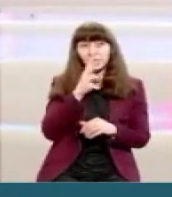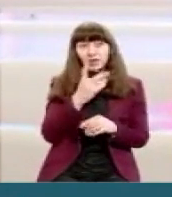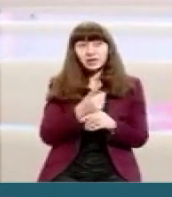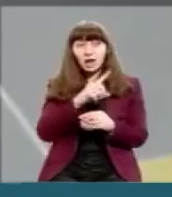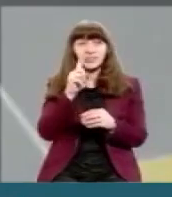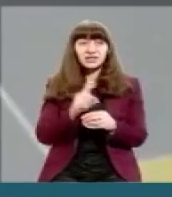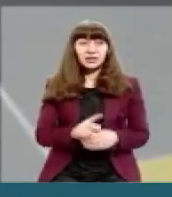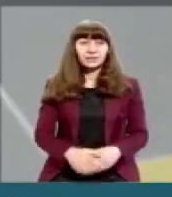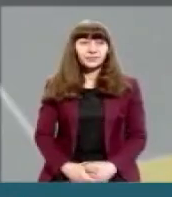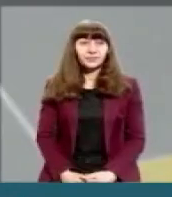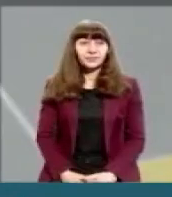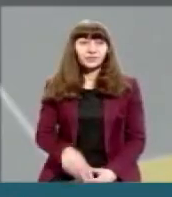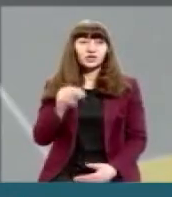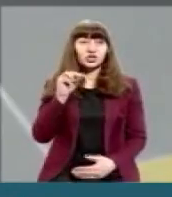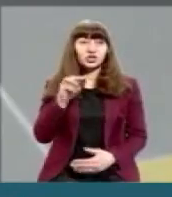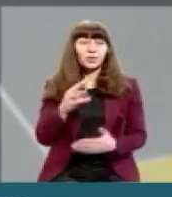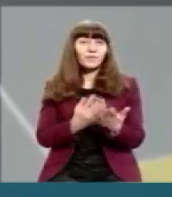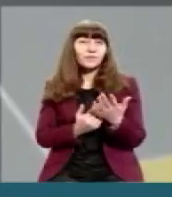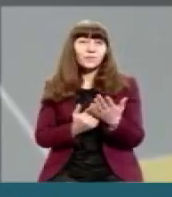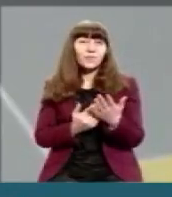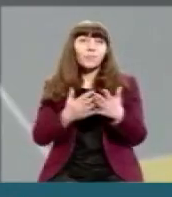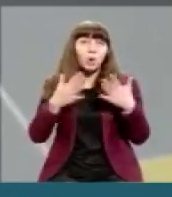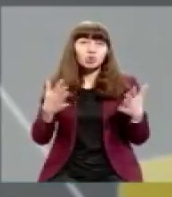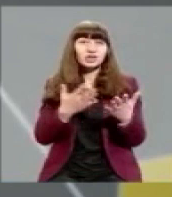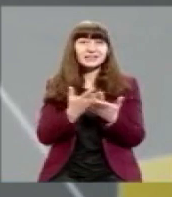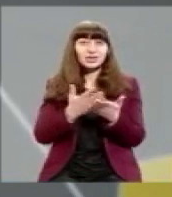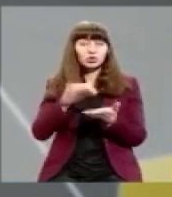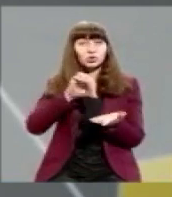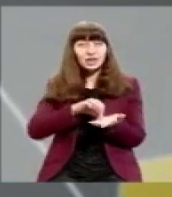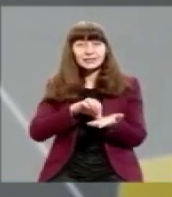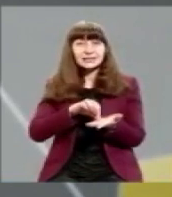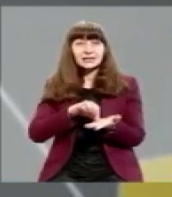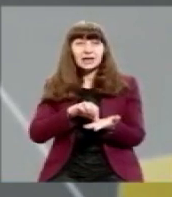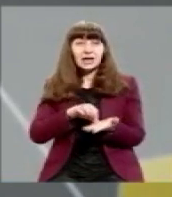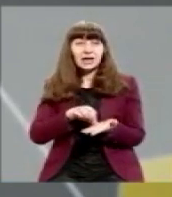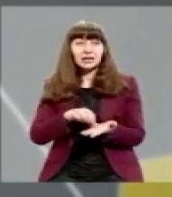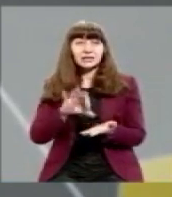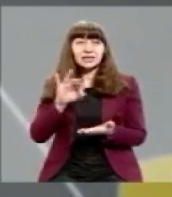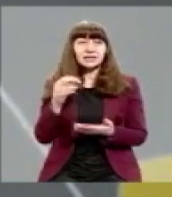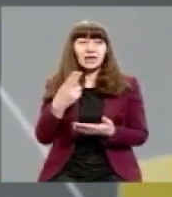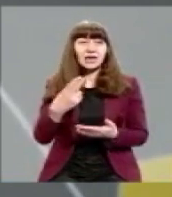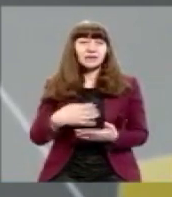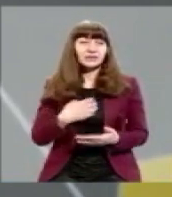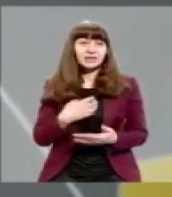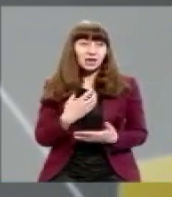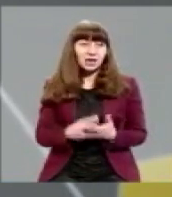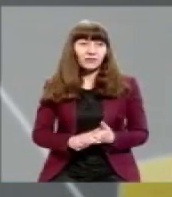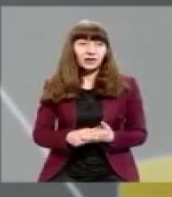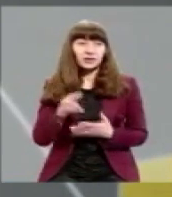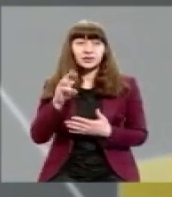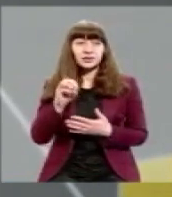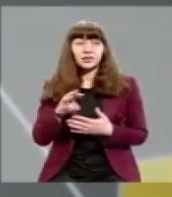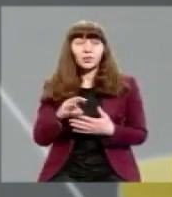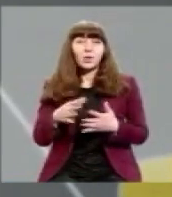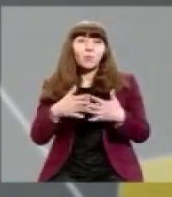считается обязательным. Чем выше стаж участия в системе социального страхования, чем больше доход, тем, соответственно, и выше